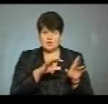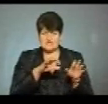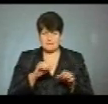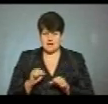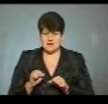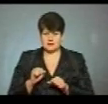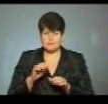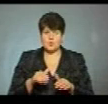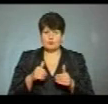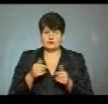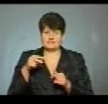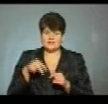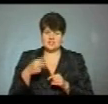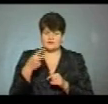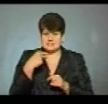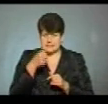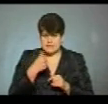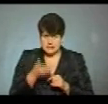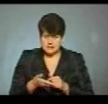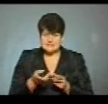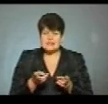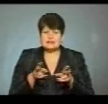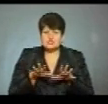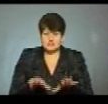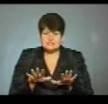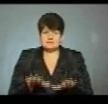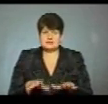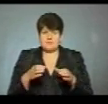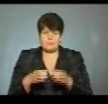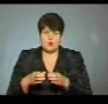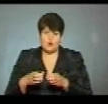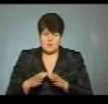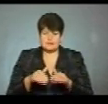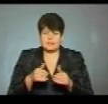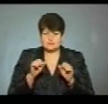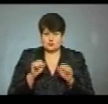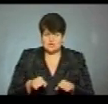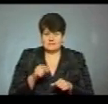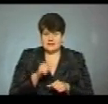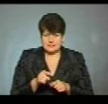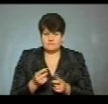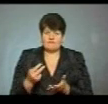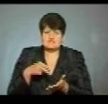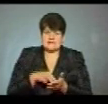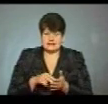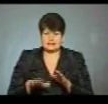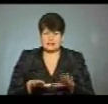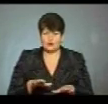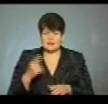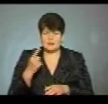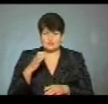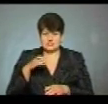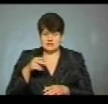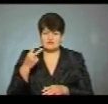забирати. Пропонується на 2020 рік залишити за місцевими громади, дасть можливість їм стати на ноги, а з